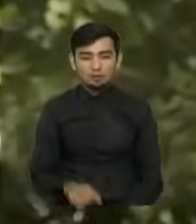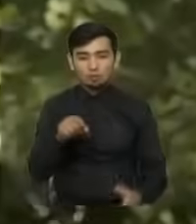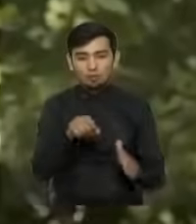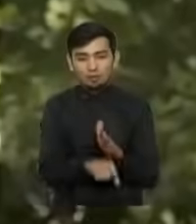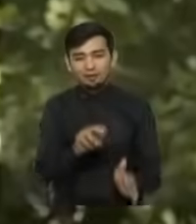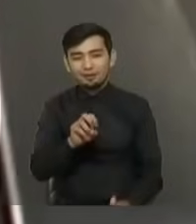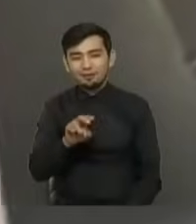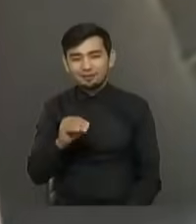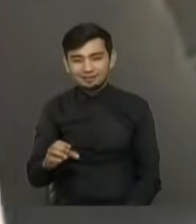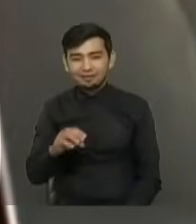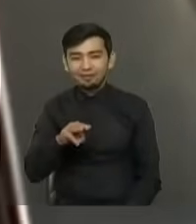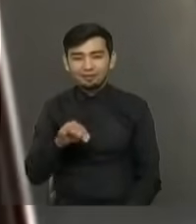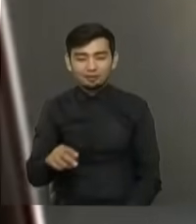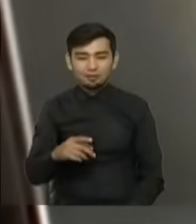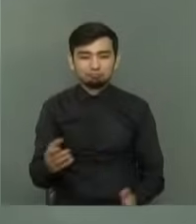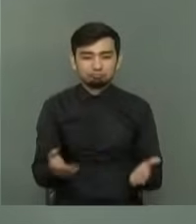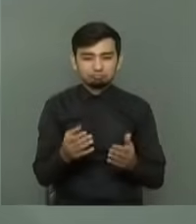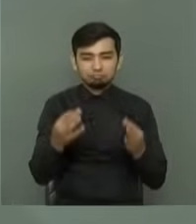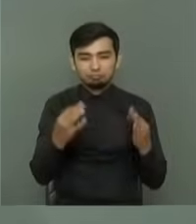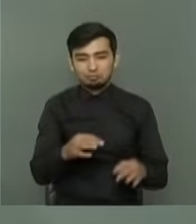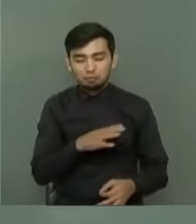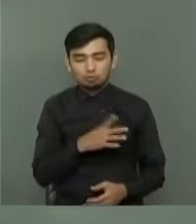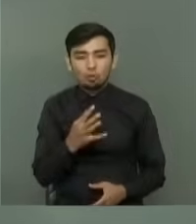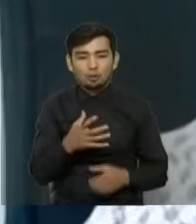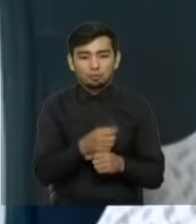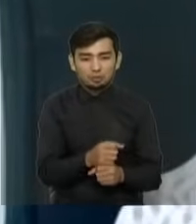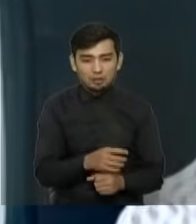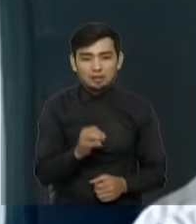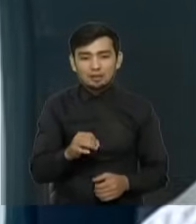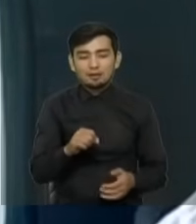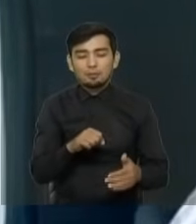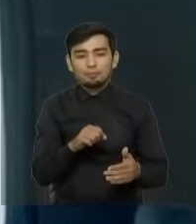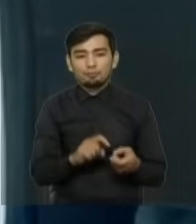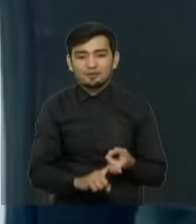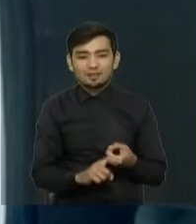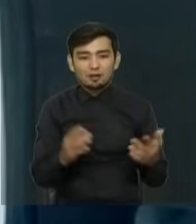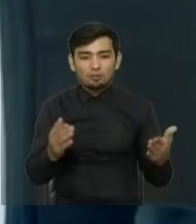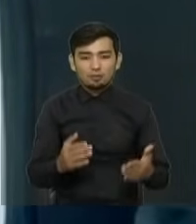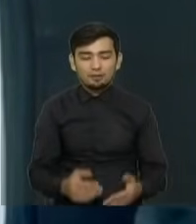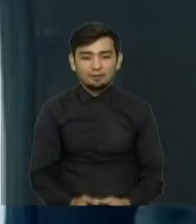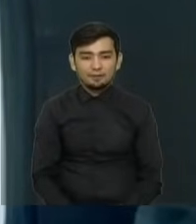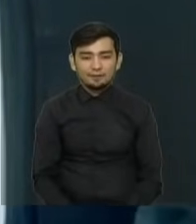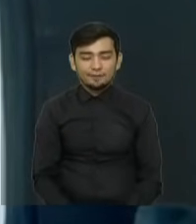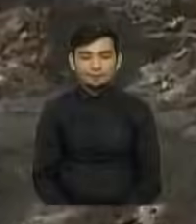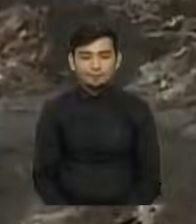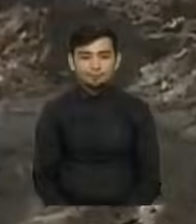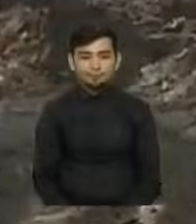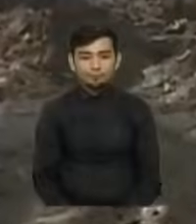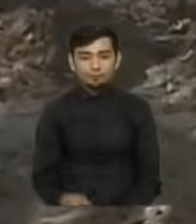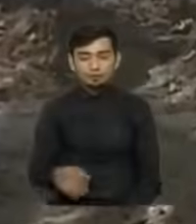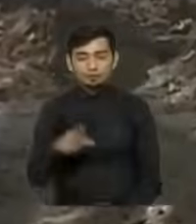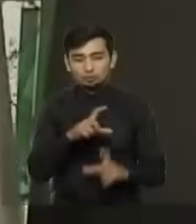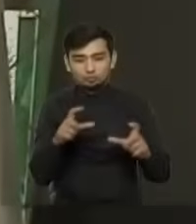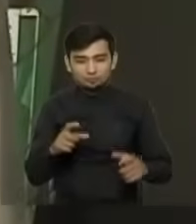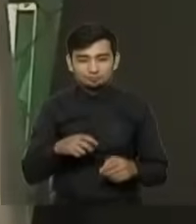Дениса тна смягчили приговор насколько и на основании чего Потому что так положено по Уголовному Кодексу сейчас поклонники